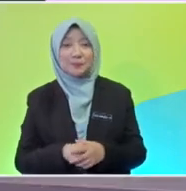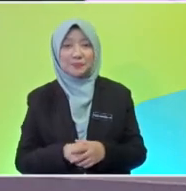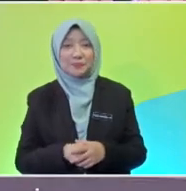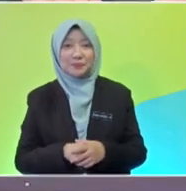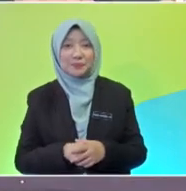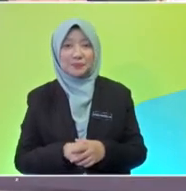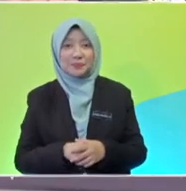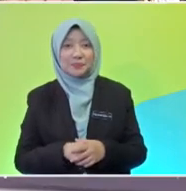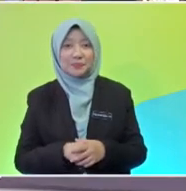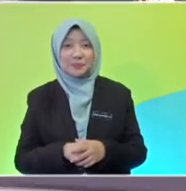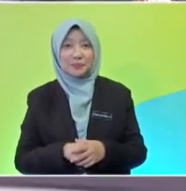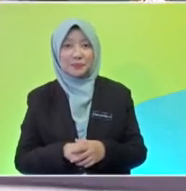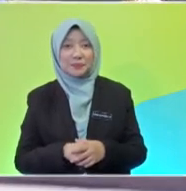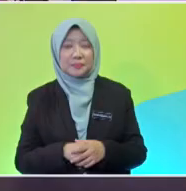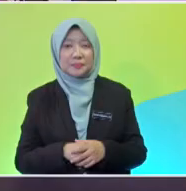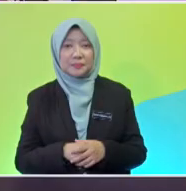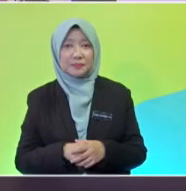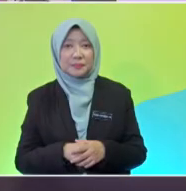menjalankan aktivitas